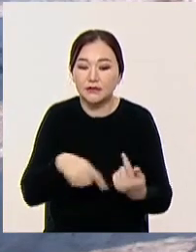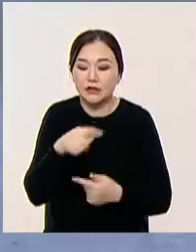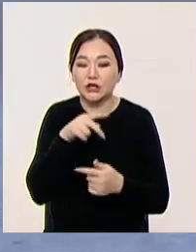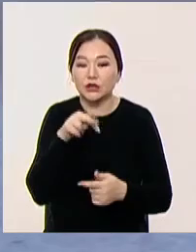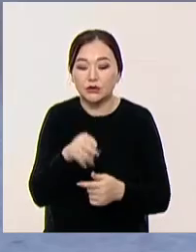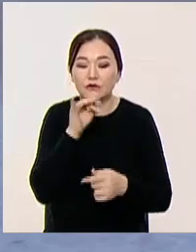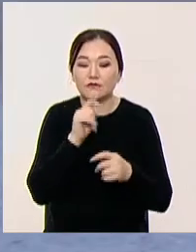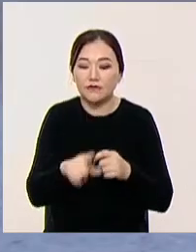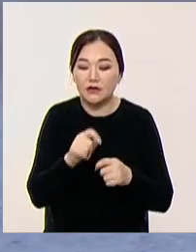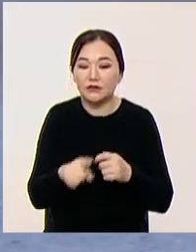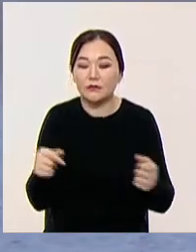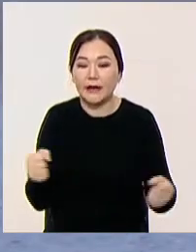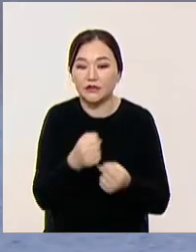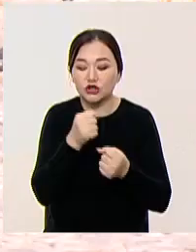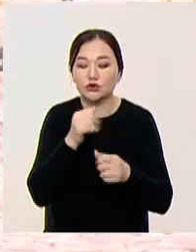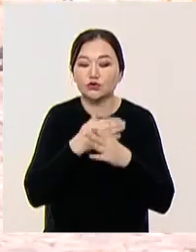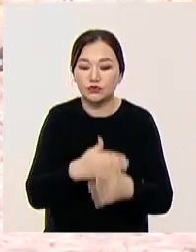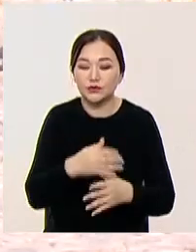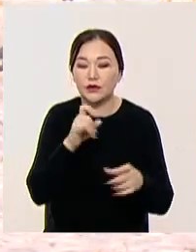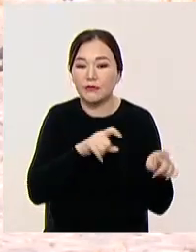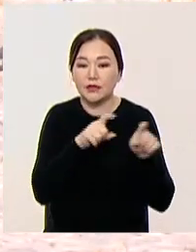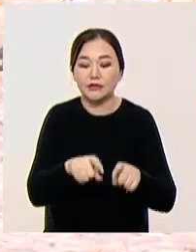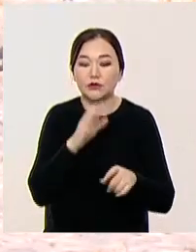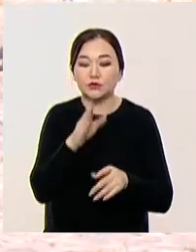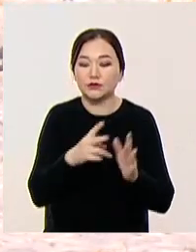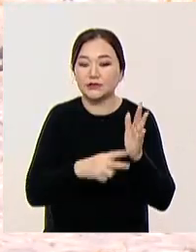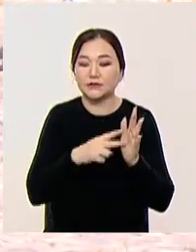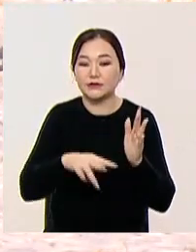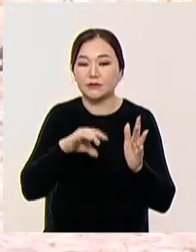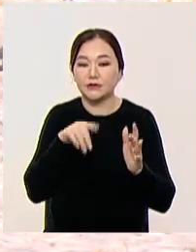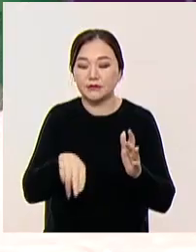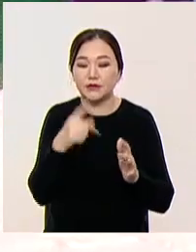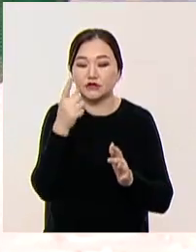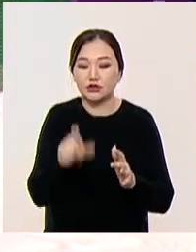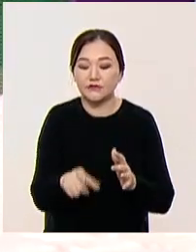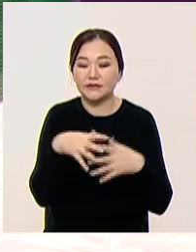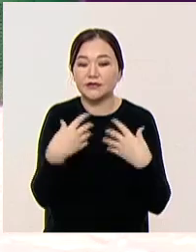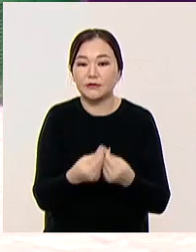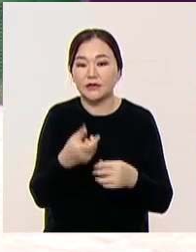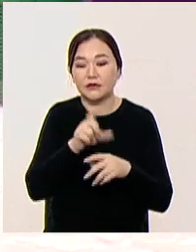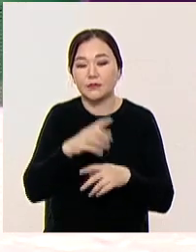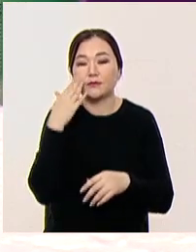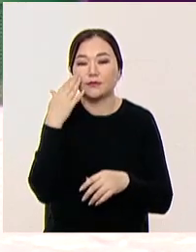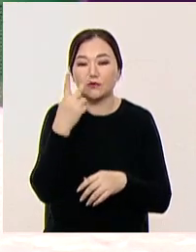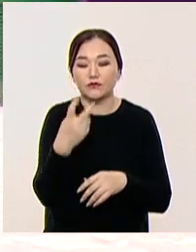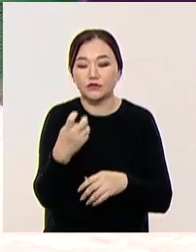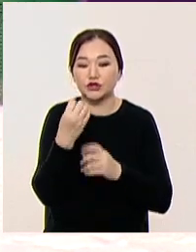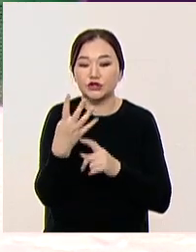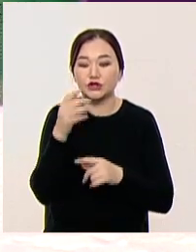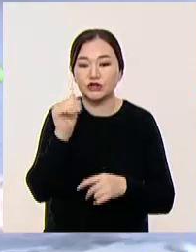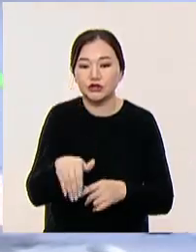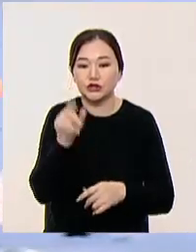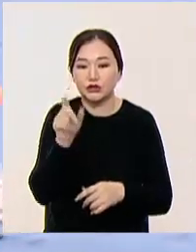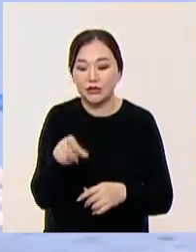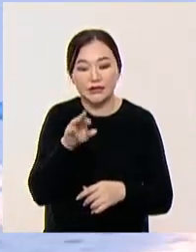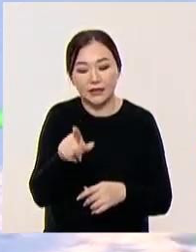и финансовая поддержка. Субсидии на переезд составляют 70 МРП на одного человека в семье. Это примерно более 214 тысяч